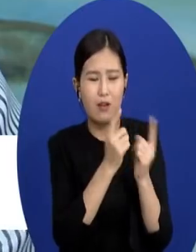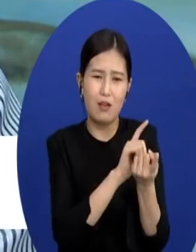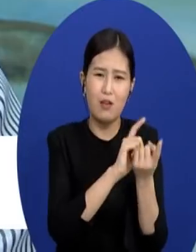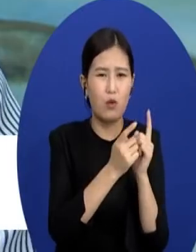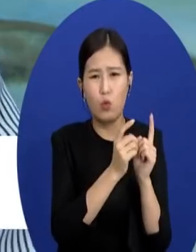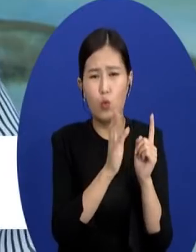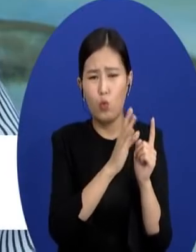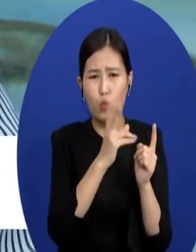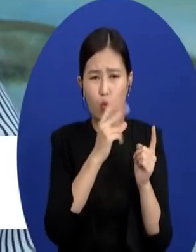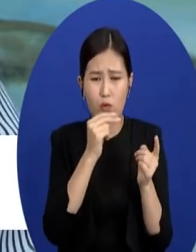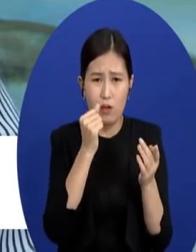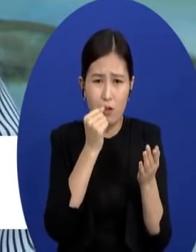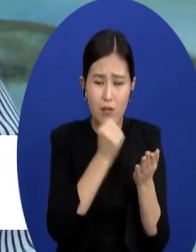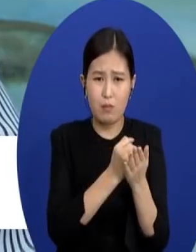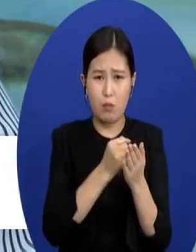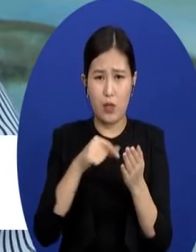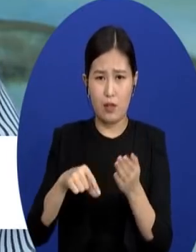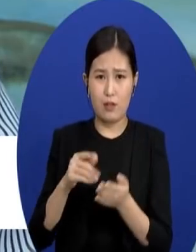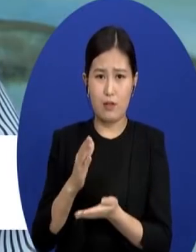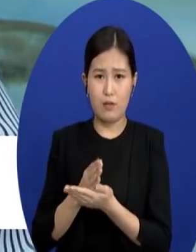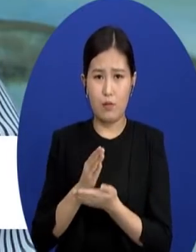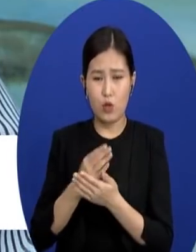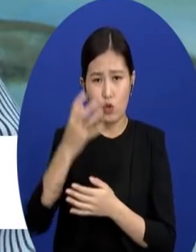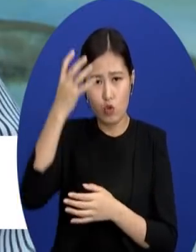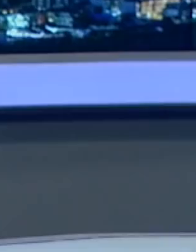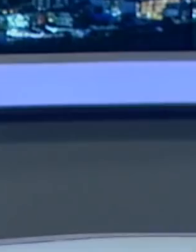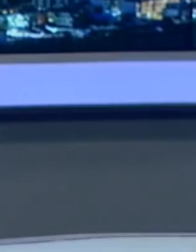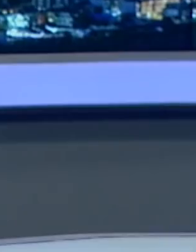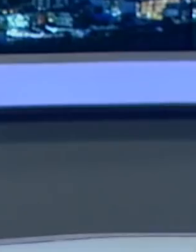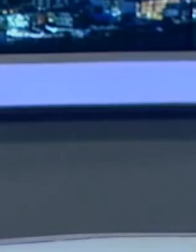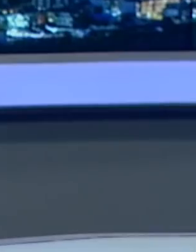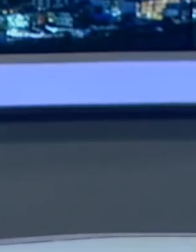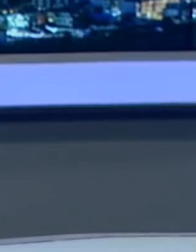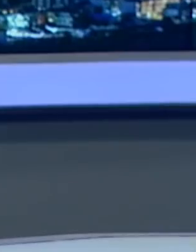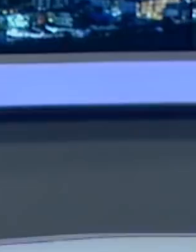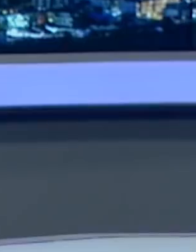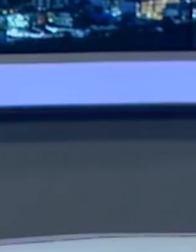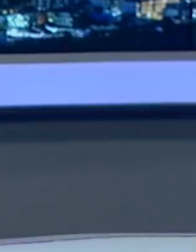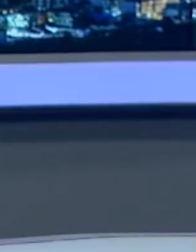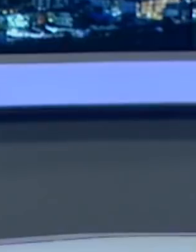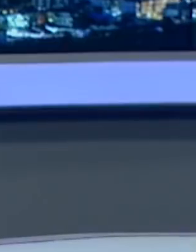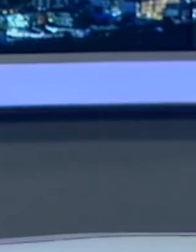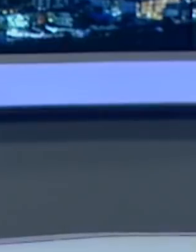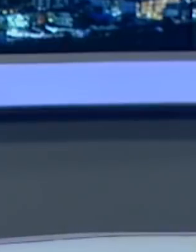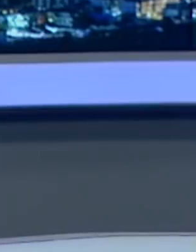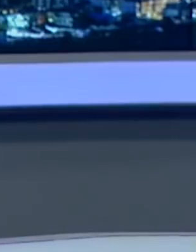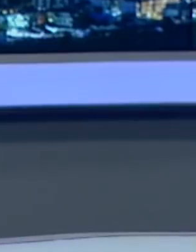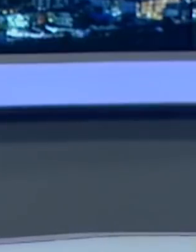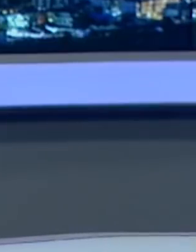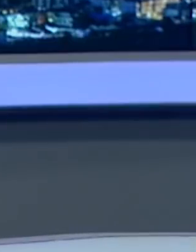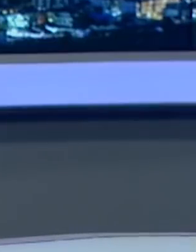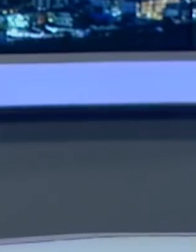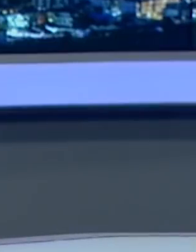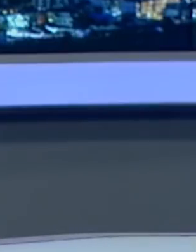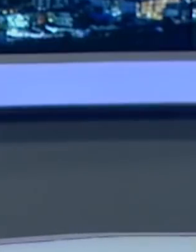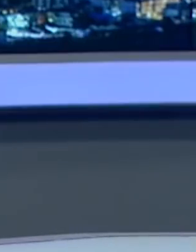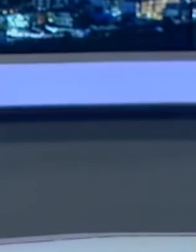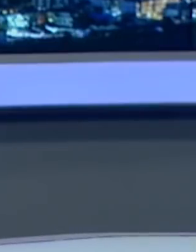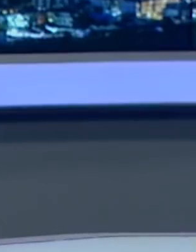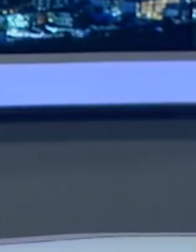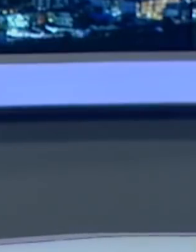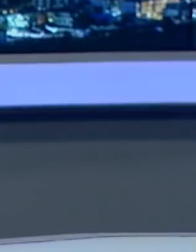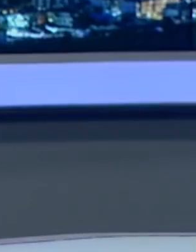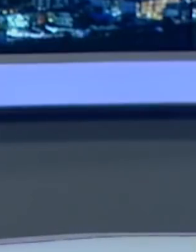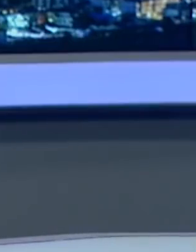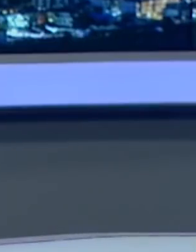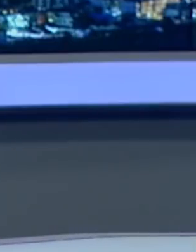баталгаа хангагдсан байгаа шүү. Энэ төрийн албаны хуулиар. Бүх нийтийн бэлэн байдалд шилжсэн энэ үед онцгой анхаарал халамж хэрэгтэй